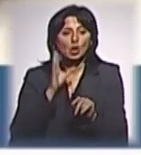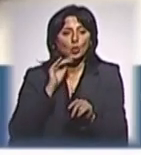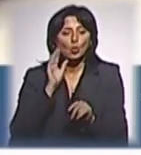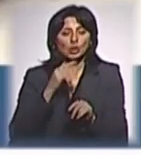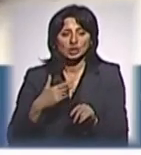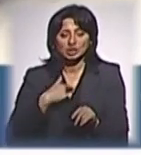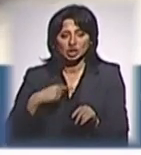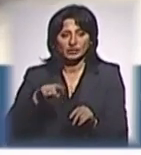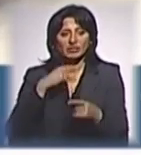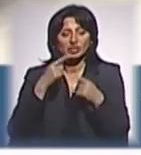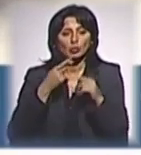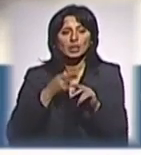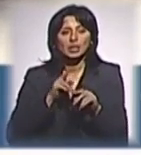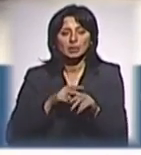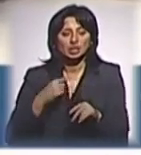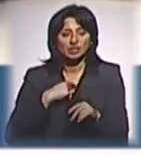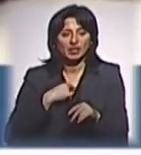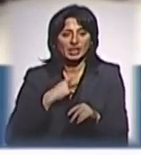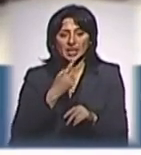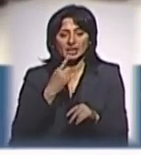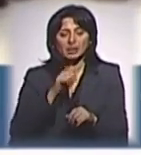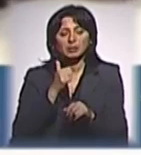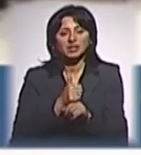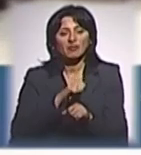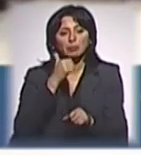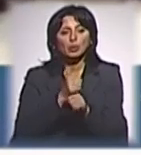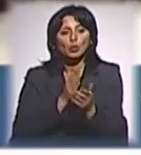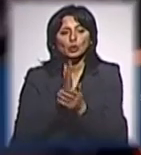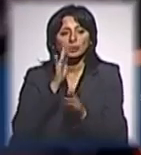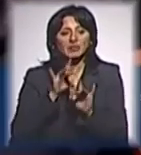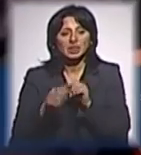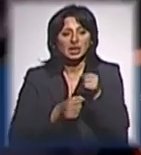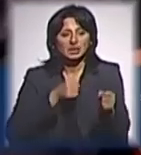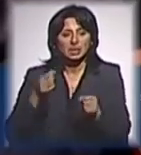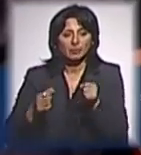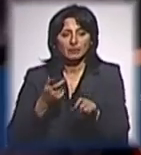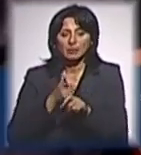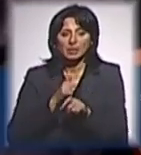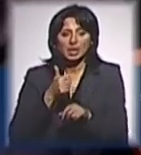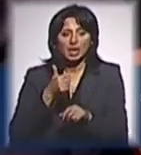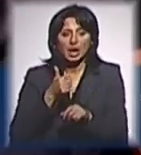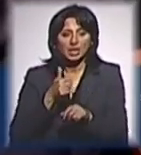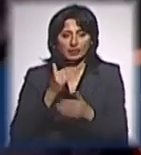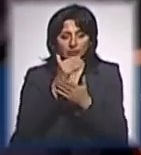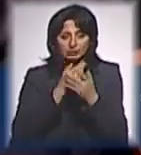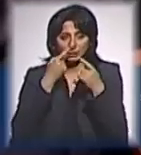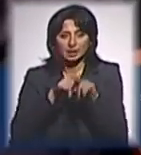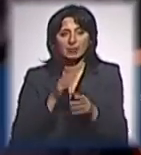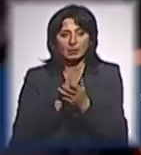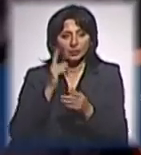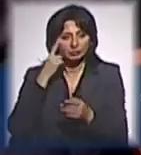როდესაც ჩვენ საუბრობთ იმაზე, რომ ჩვენი ერთ-ერთი ყველაზე მთავარი პრიორიტეტი იქნება დასაქმება და ამისთვის ძალიან კარგი სქემა გვაქვს